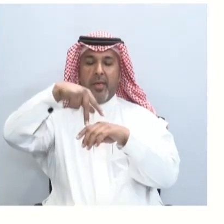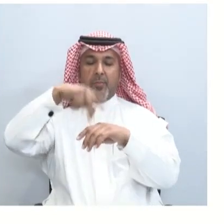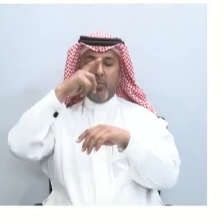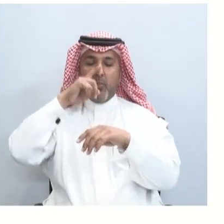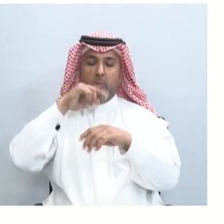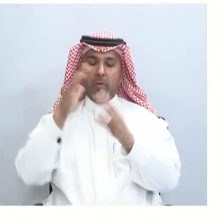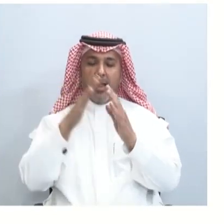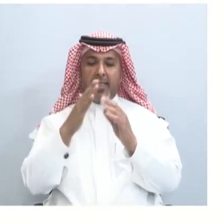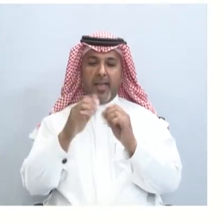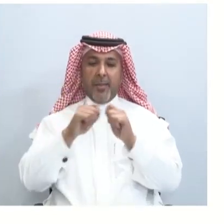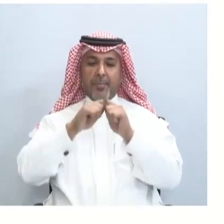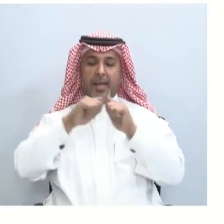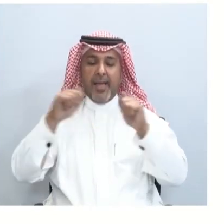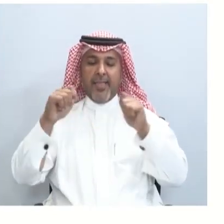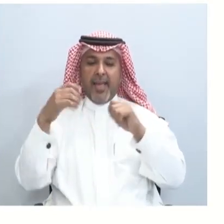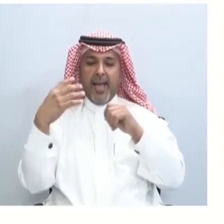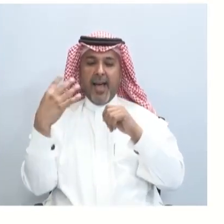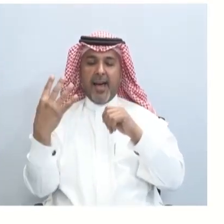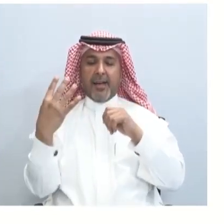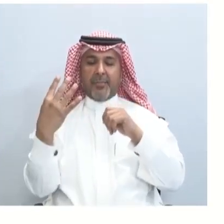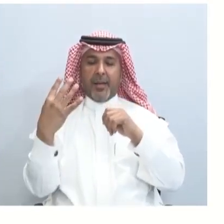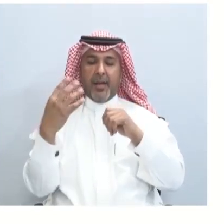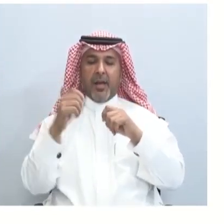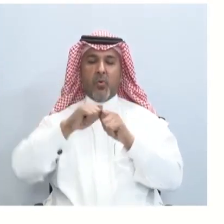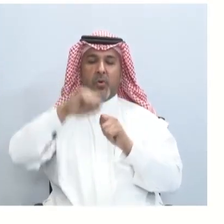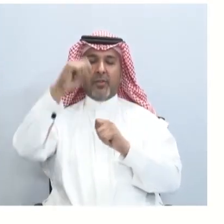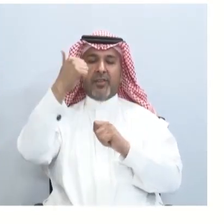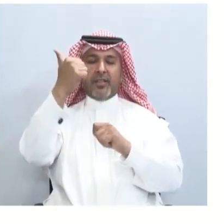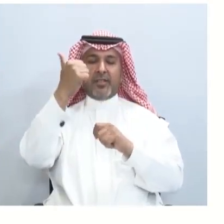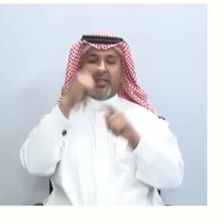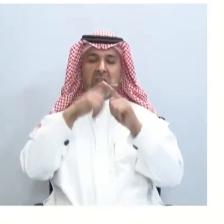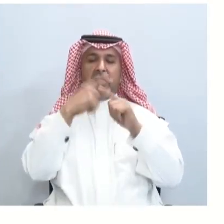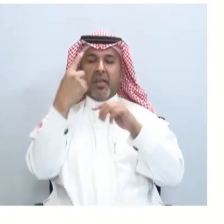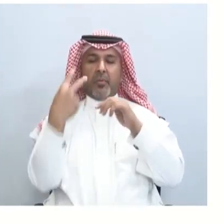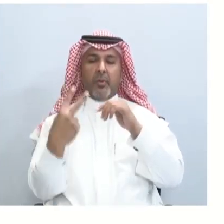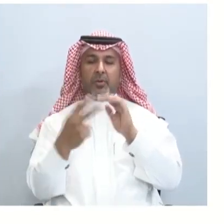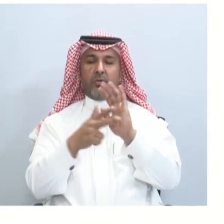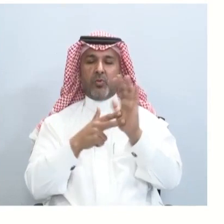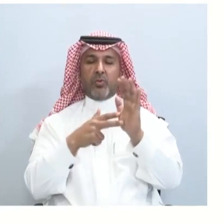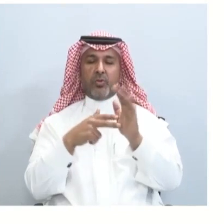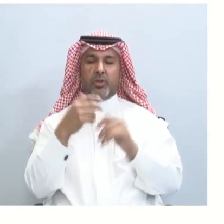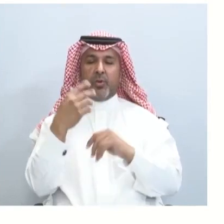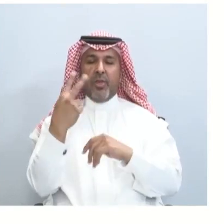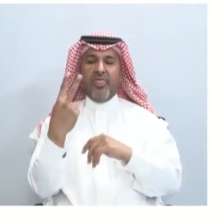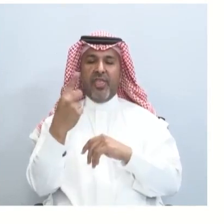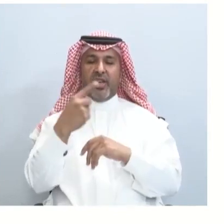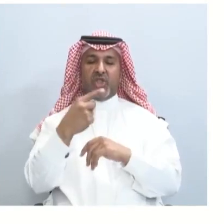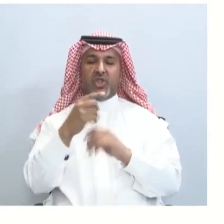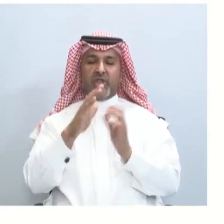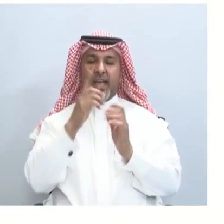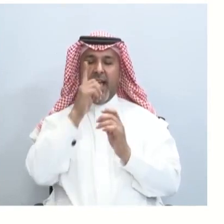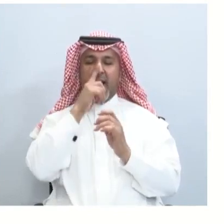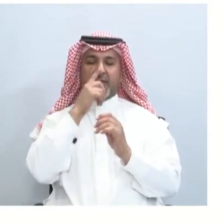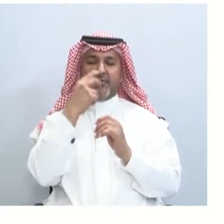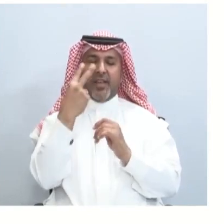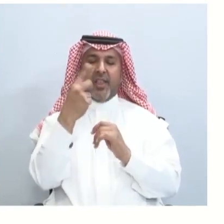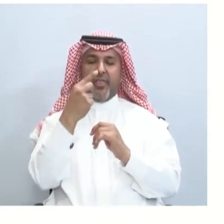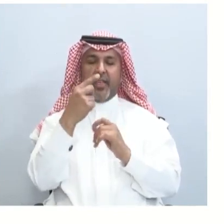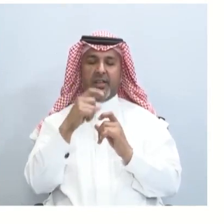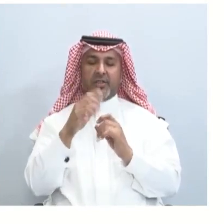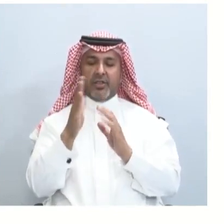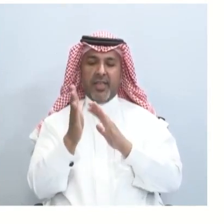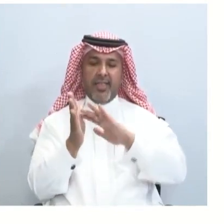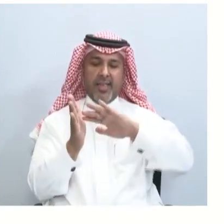نصف في اربعه في سته ما هو حاصل الضرب نعم حاصل الضرب هو 12 متر مربع